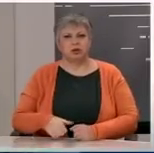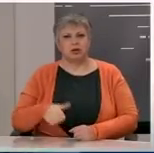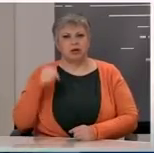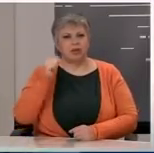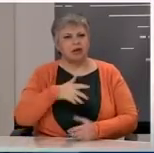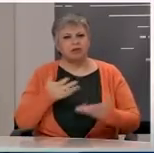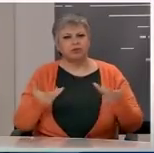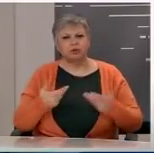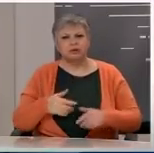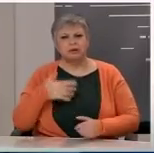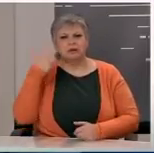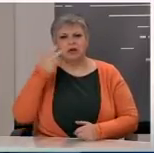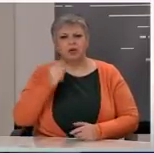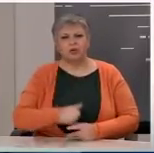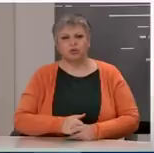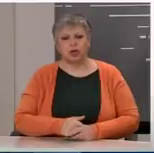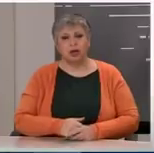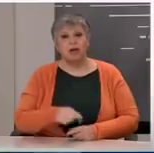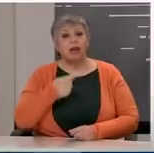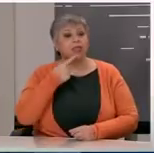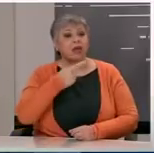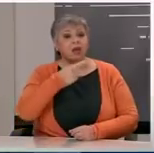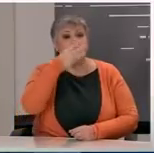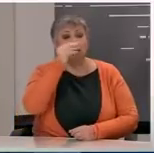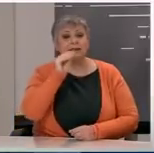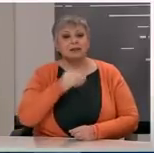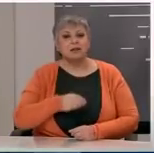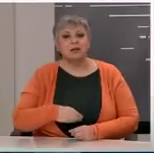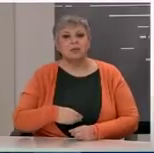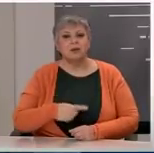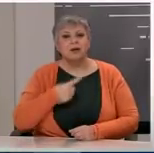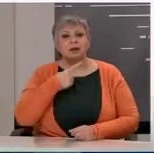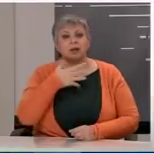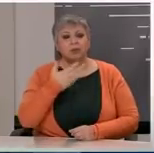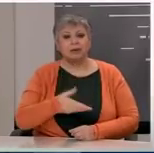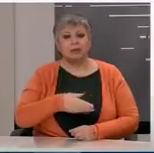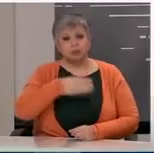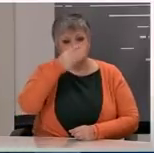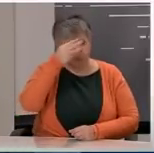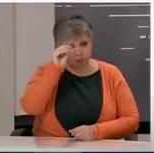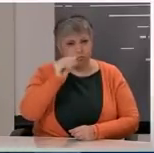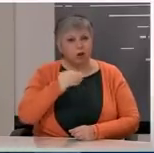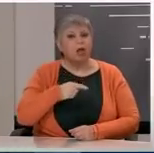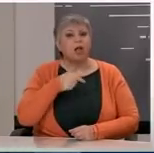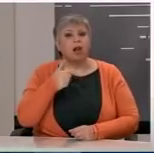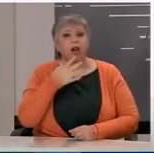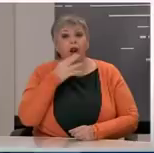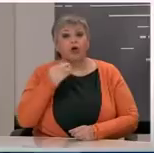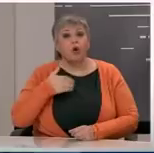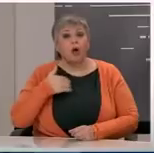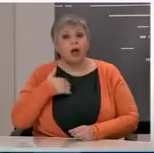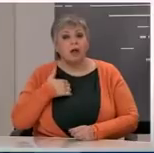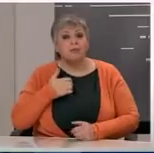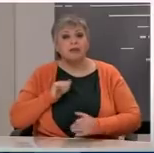τι είναι? Εγκάλεσε τον κύριο Τσίπρα γιατί κάτω από την πίεση της δικής μας προσπάθειας